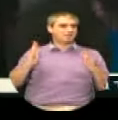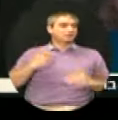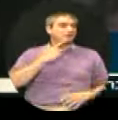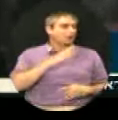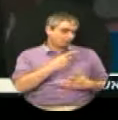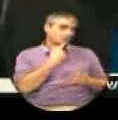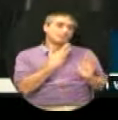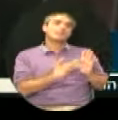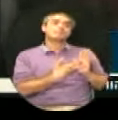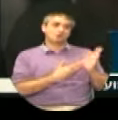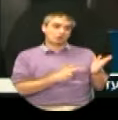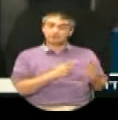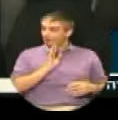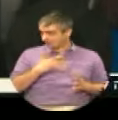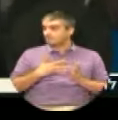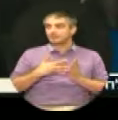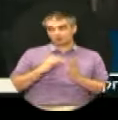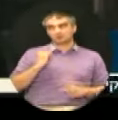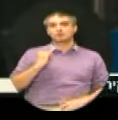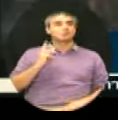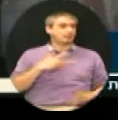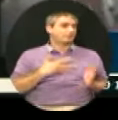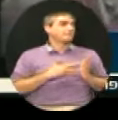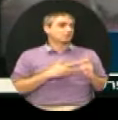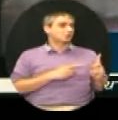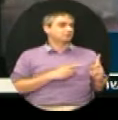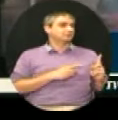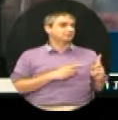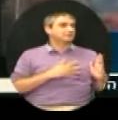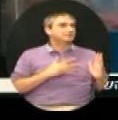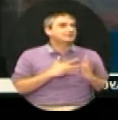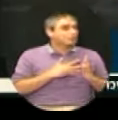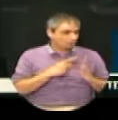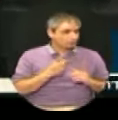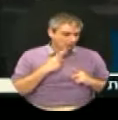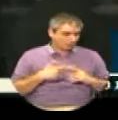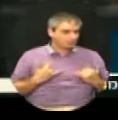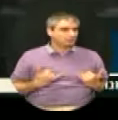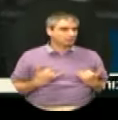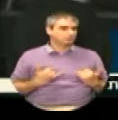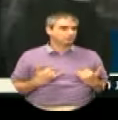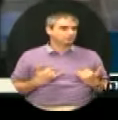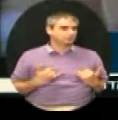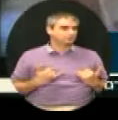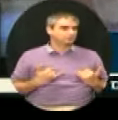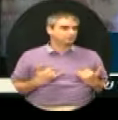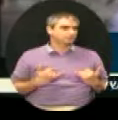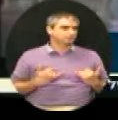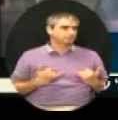גם מעביר ביקורת. גם מעביר וגם ביקורת. וגם ביקורתי, נכון. גם ביקורתי, והביקורת הזאת בגינה עומדת עד עצם היום הזה. יש